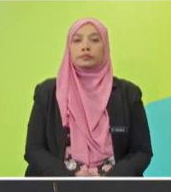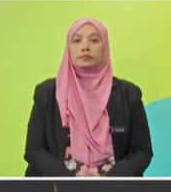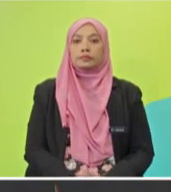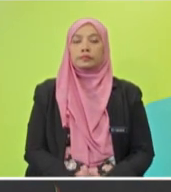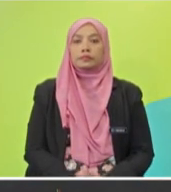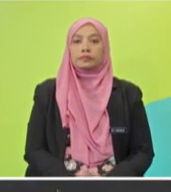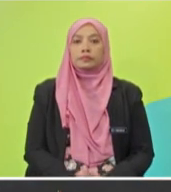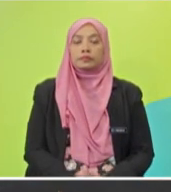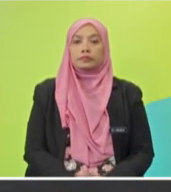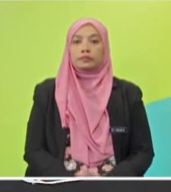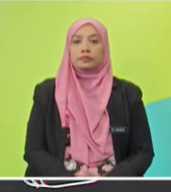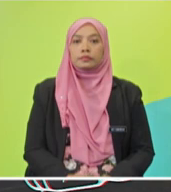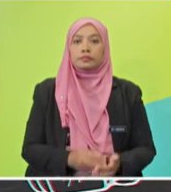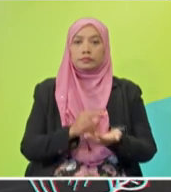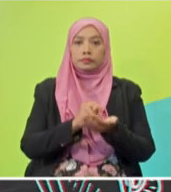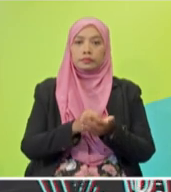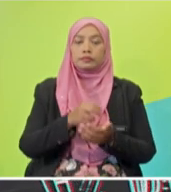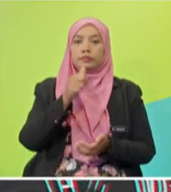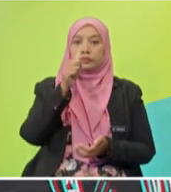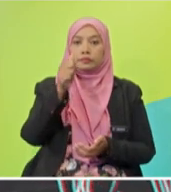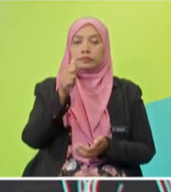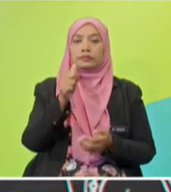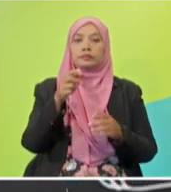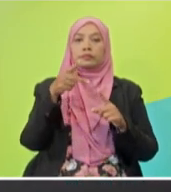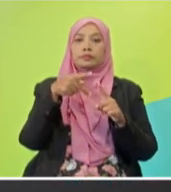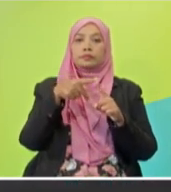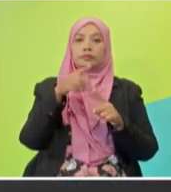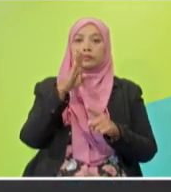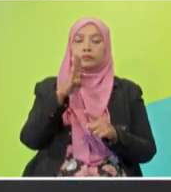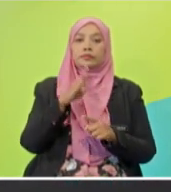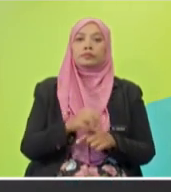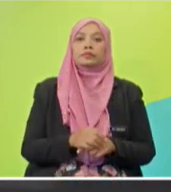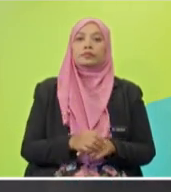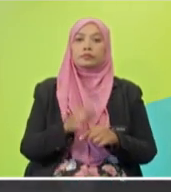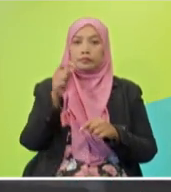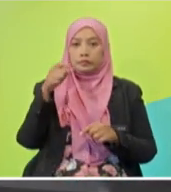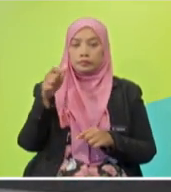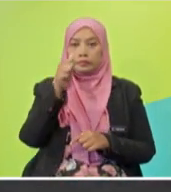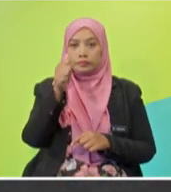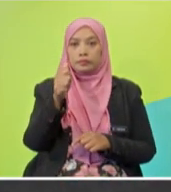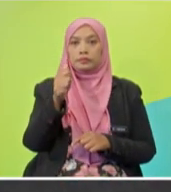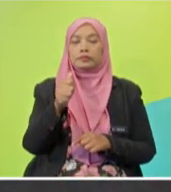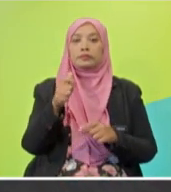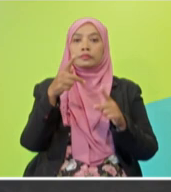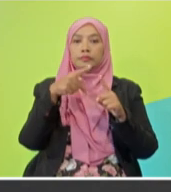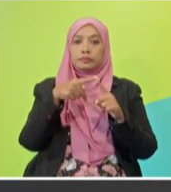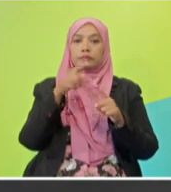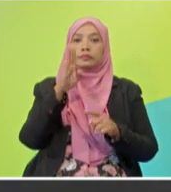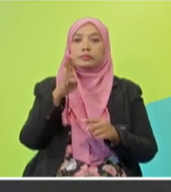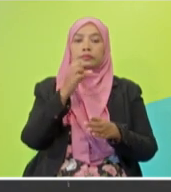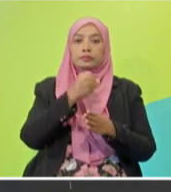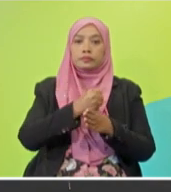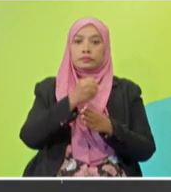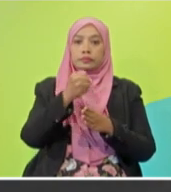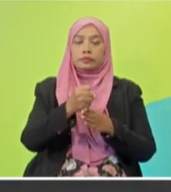Ya. Okey. Nisbah A kepada B boleh ditulis sebagai nisbah A kepada B ataupun